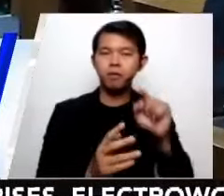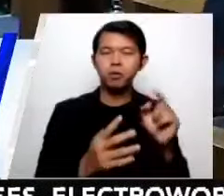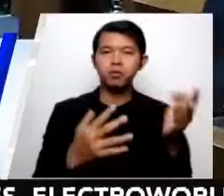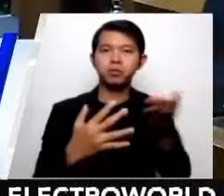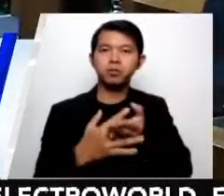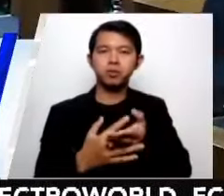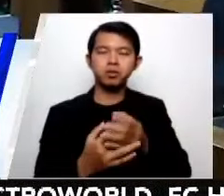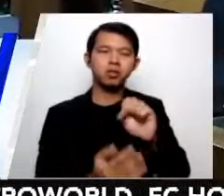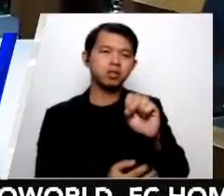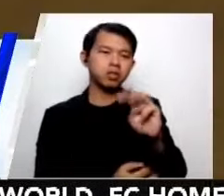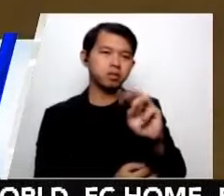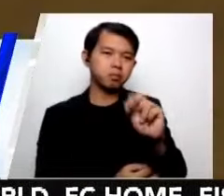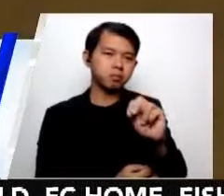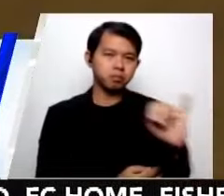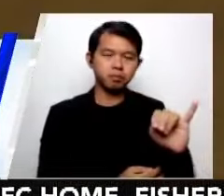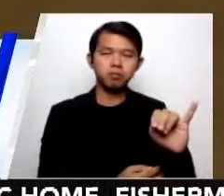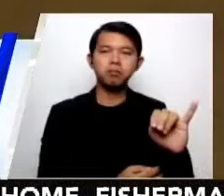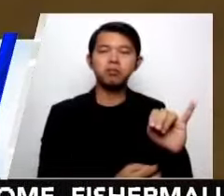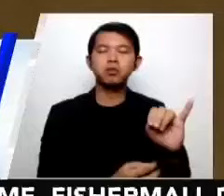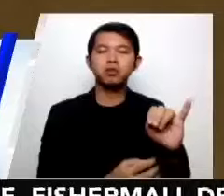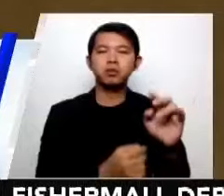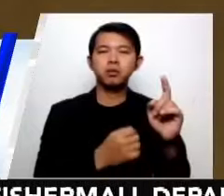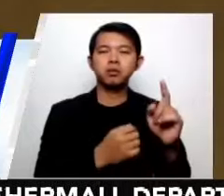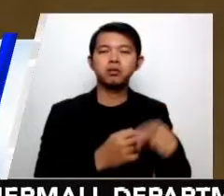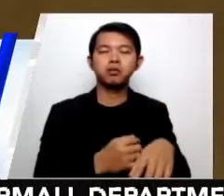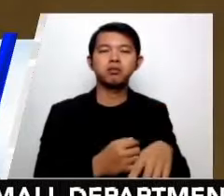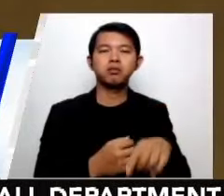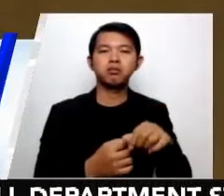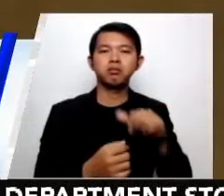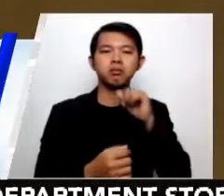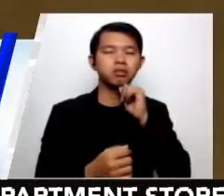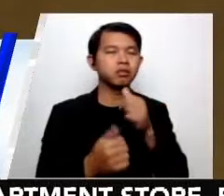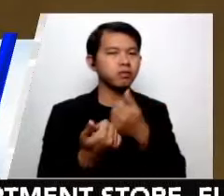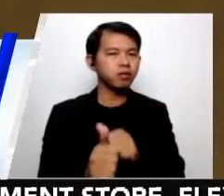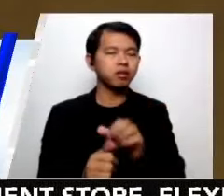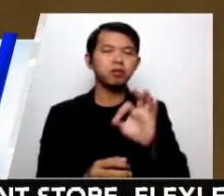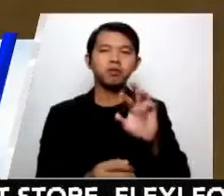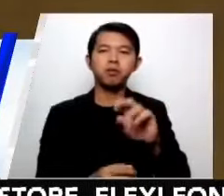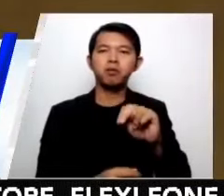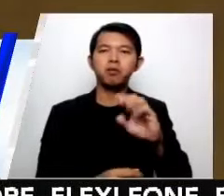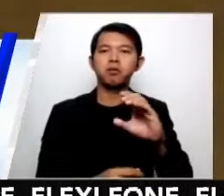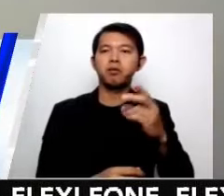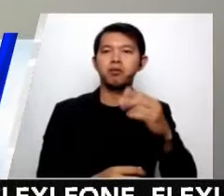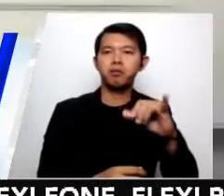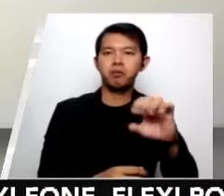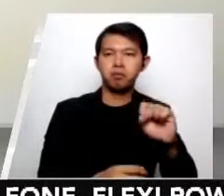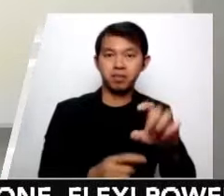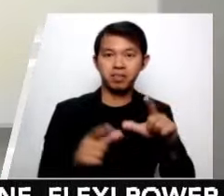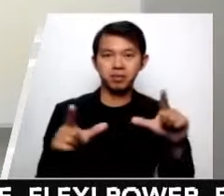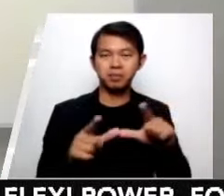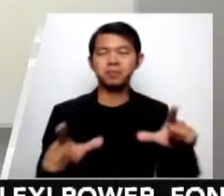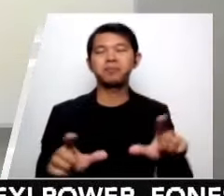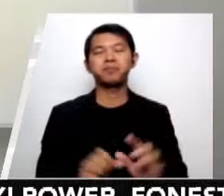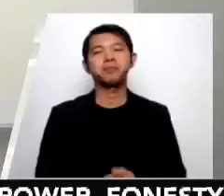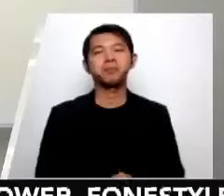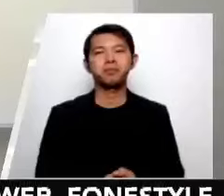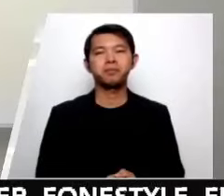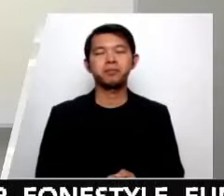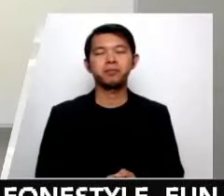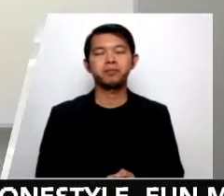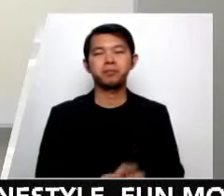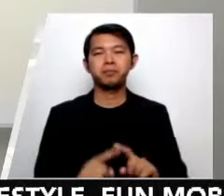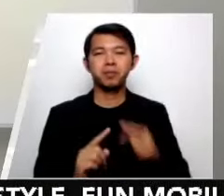Network o SMNI sa kanilang prangkisa. Ang SMNI ang broadcast arm ng KOJC. Pero sa isang liham sa House Committee